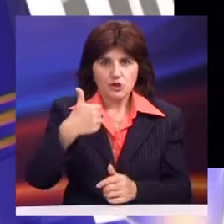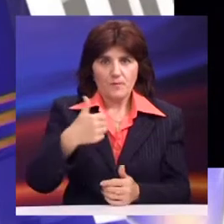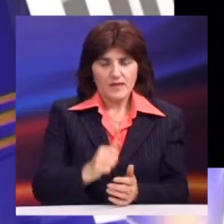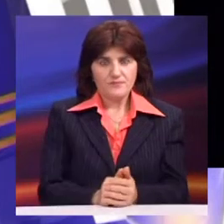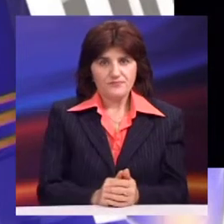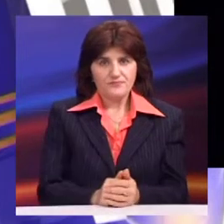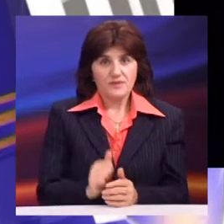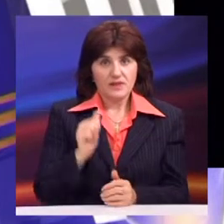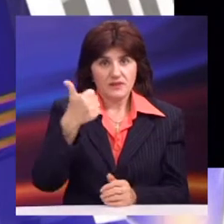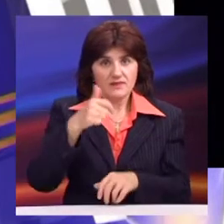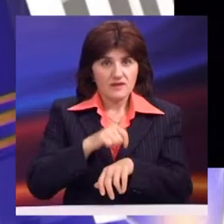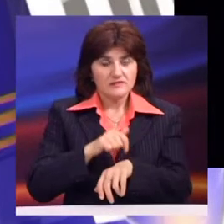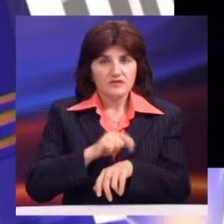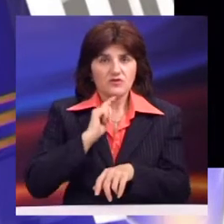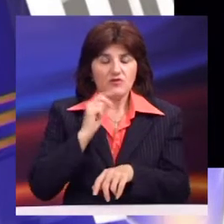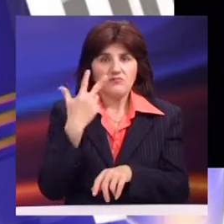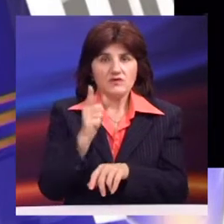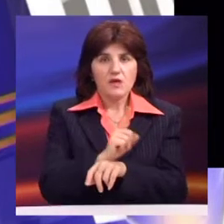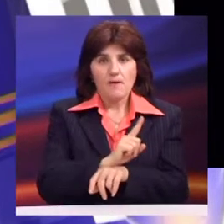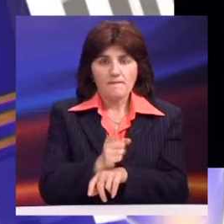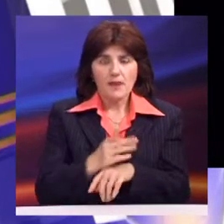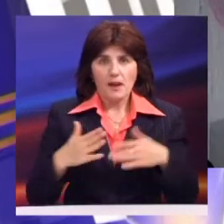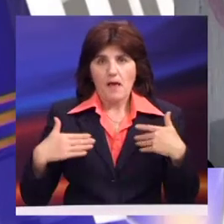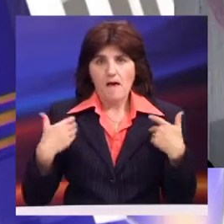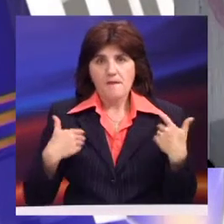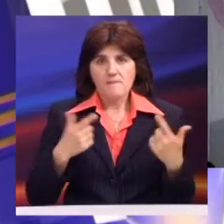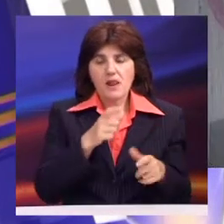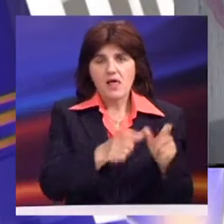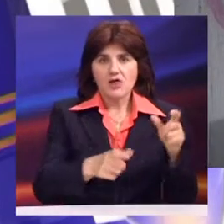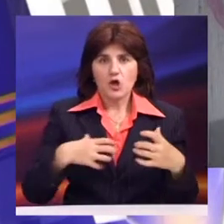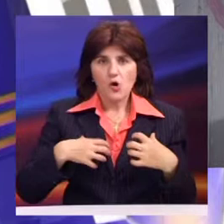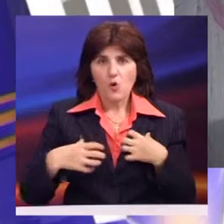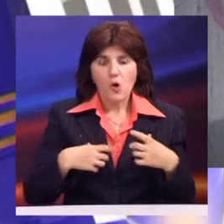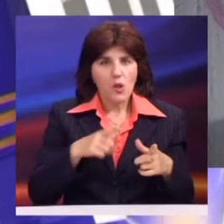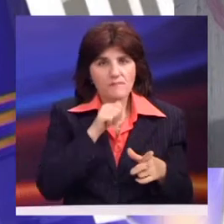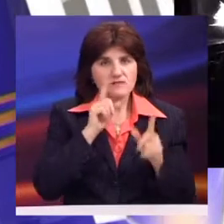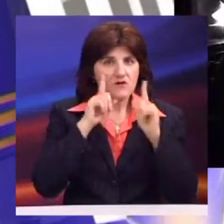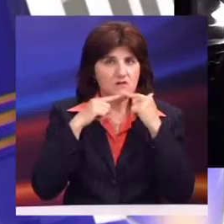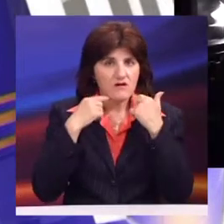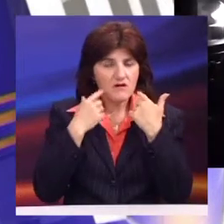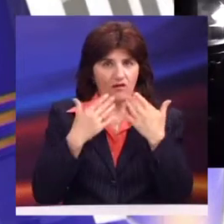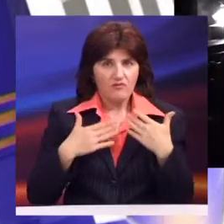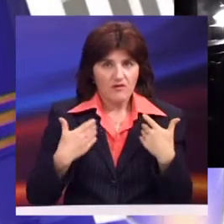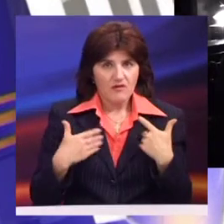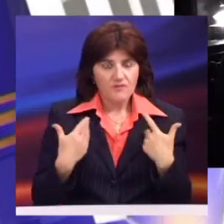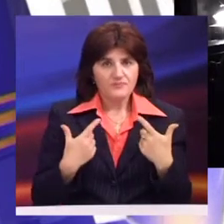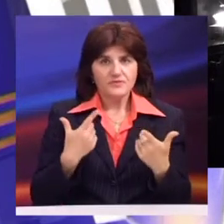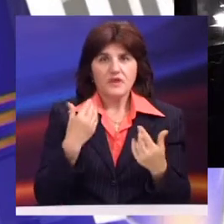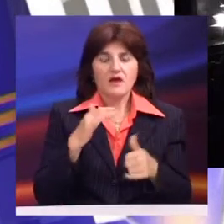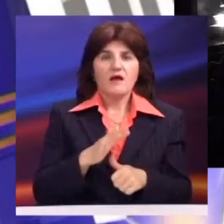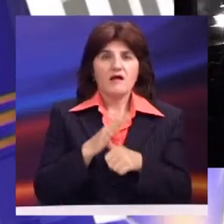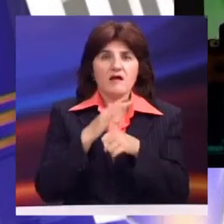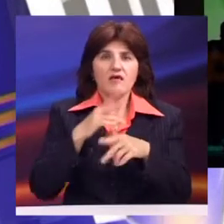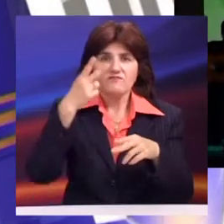uraditi. Sat i 30 minuta izvanredne kreacije mladih glumaca oduševili su svu publiku u dečijem pozorištu.